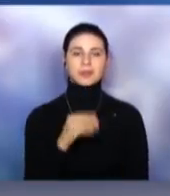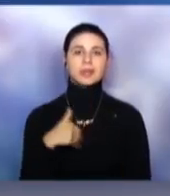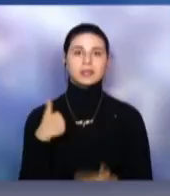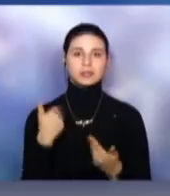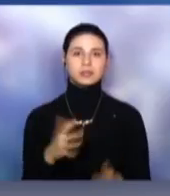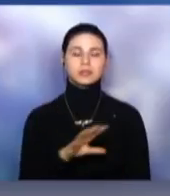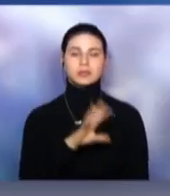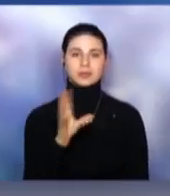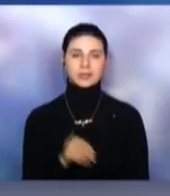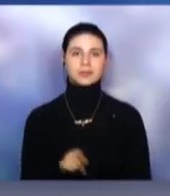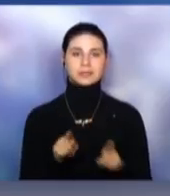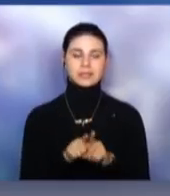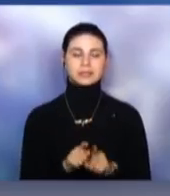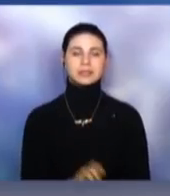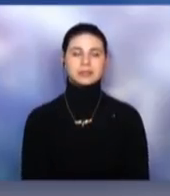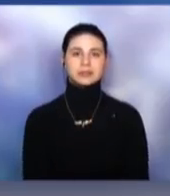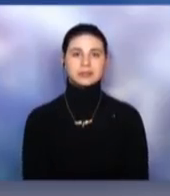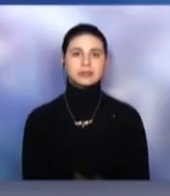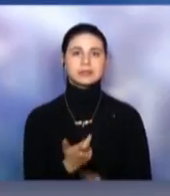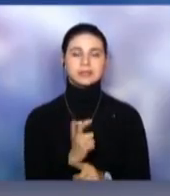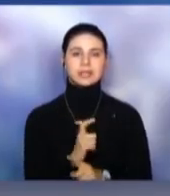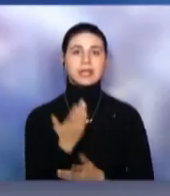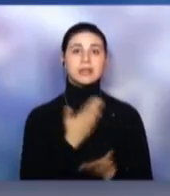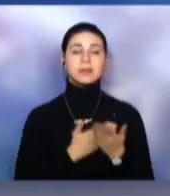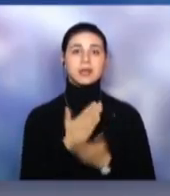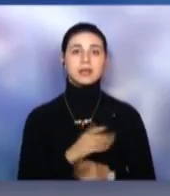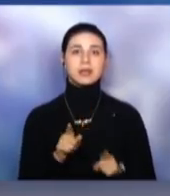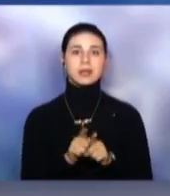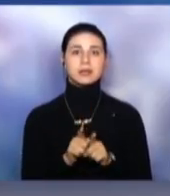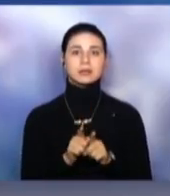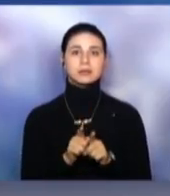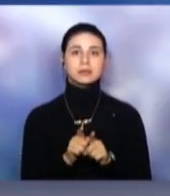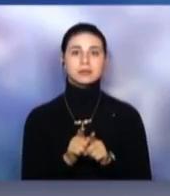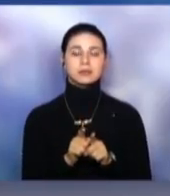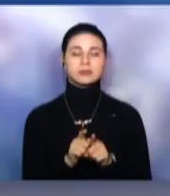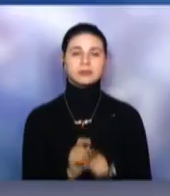გილოცავ ყველას ერთ-ერთად. მადლობა, თქვენც ასევე. ძალიან მიხარია.